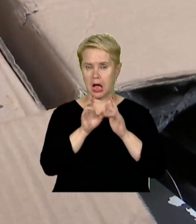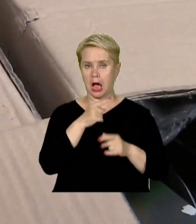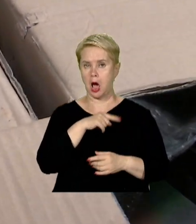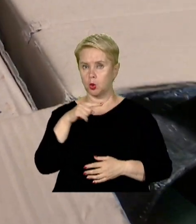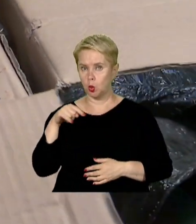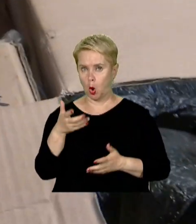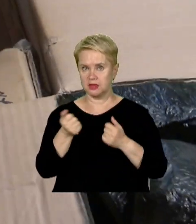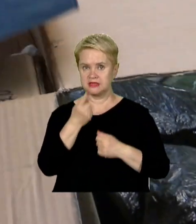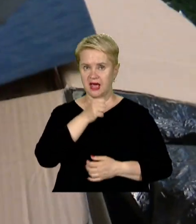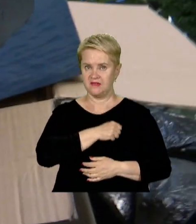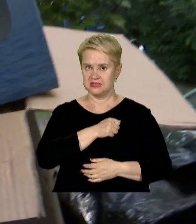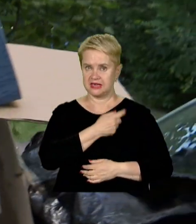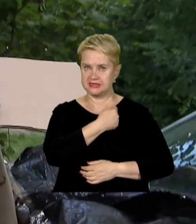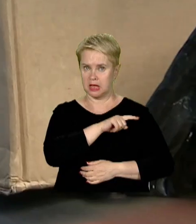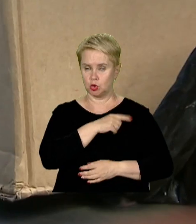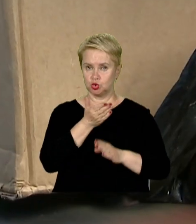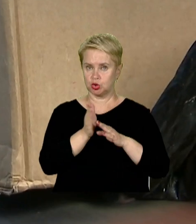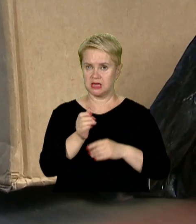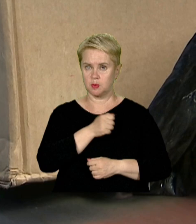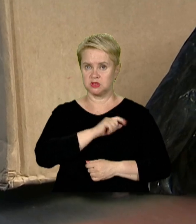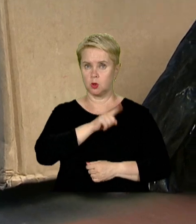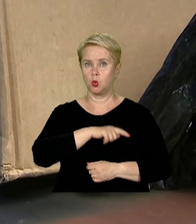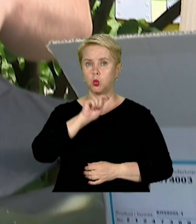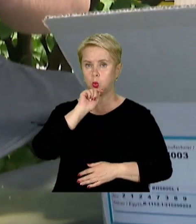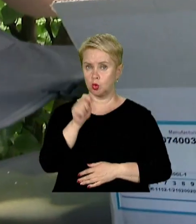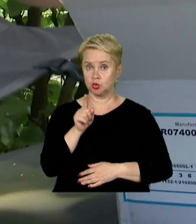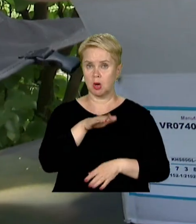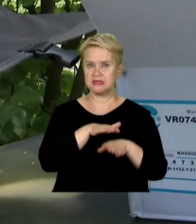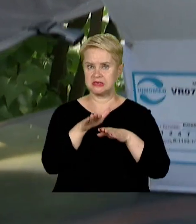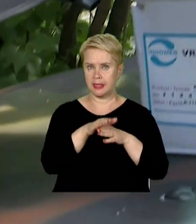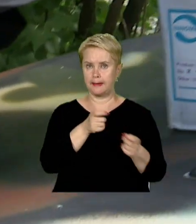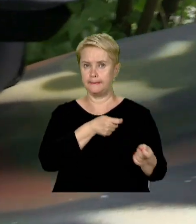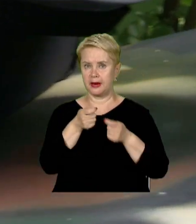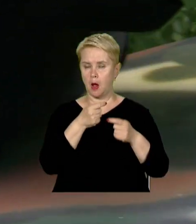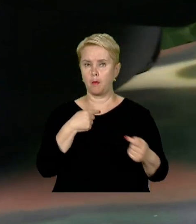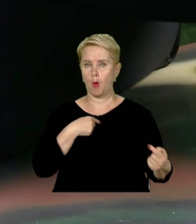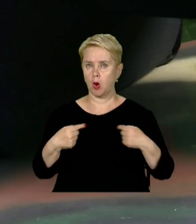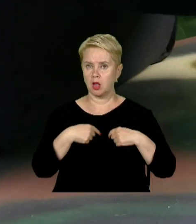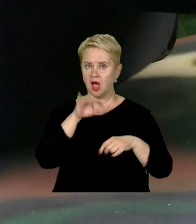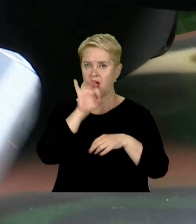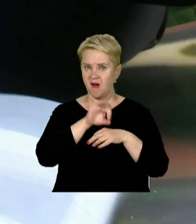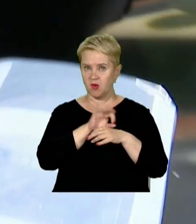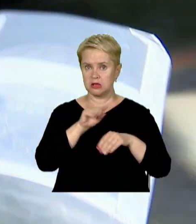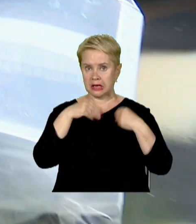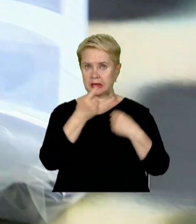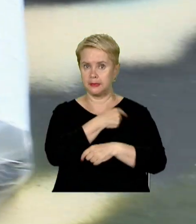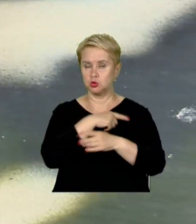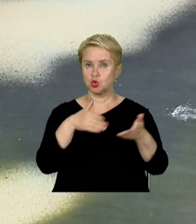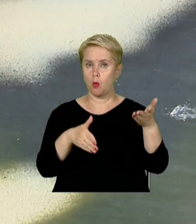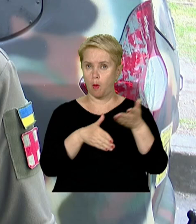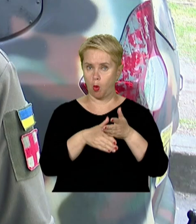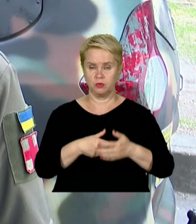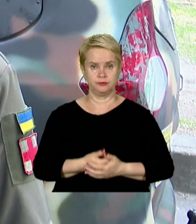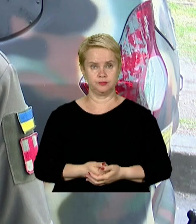електрокардіограф отримала одна з військових санітарних частин Збройних сил України, що здійснює перевезення поранених і хворих та надає їм медичну